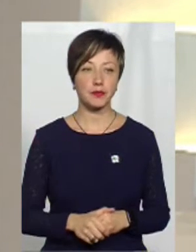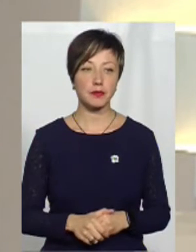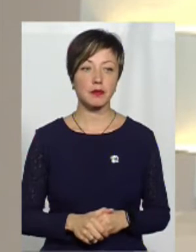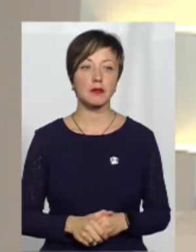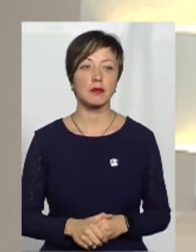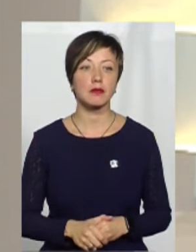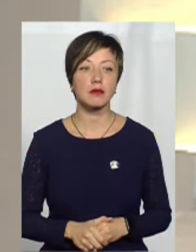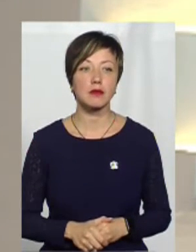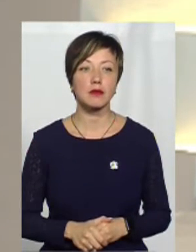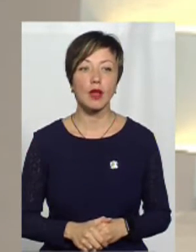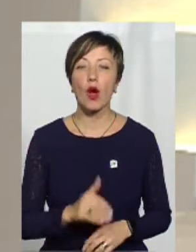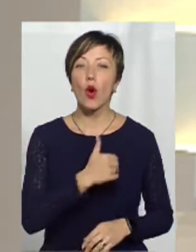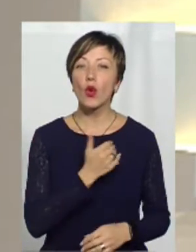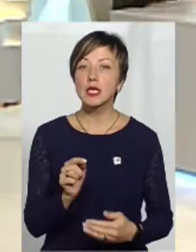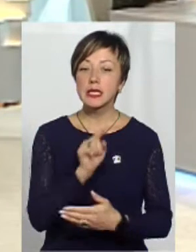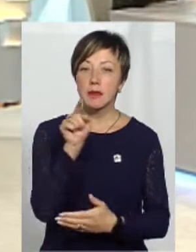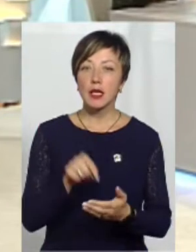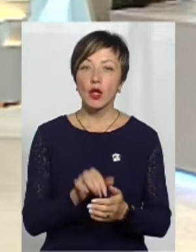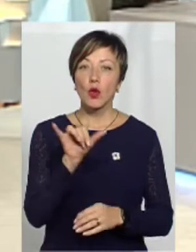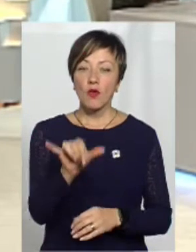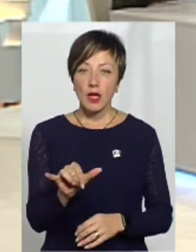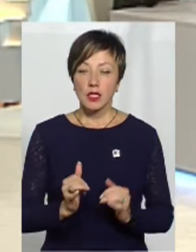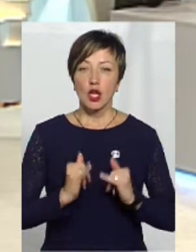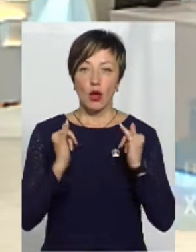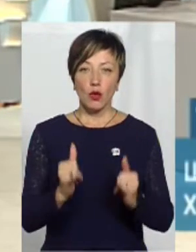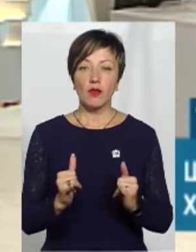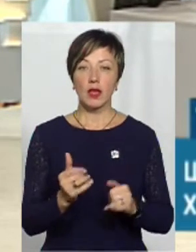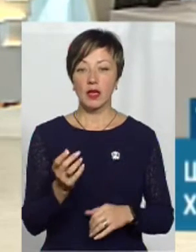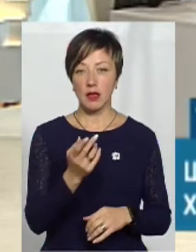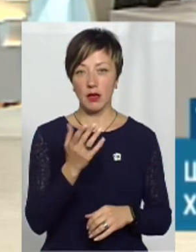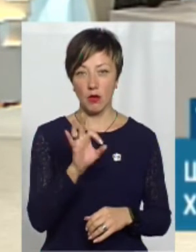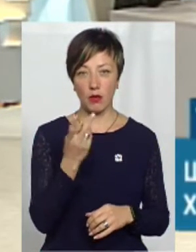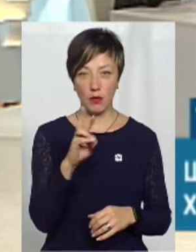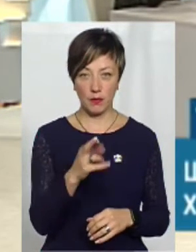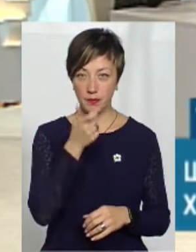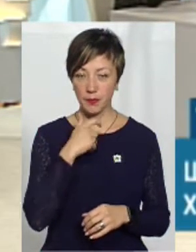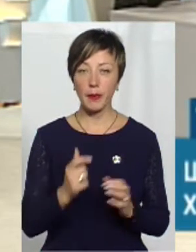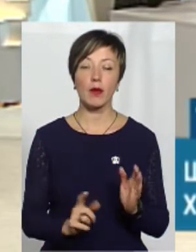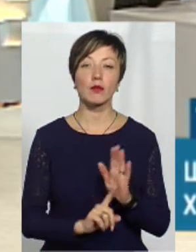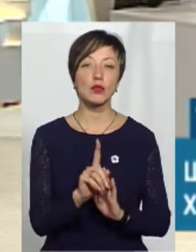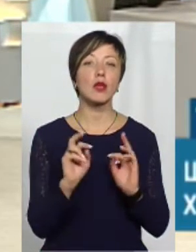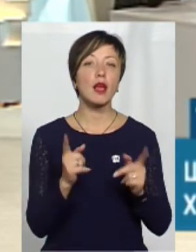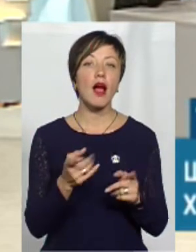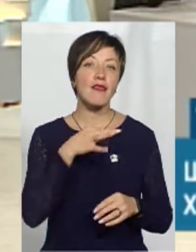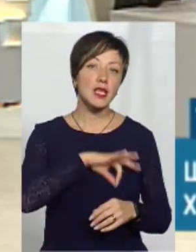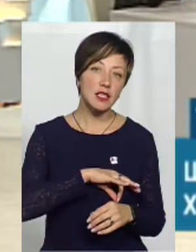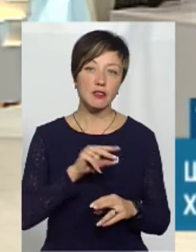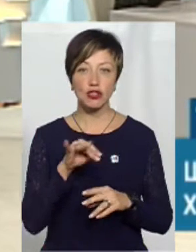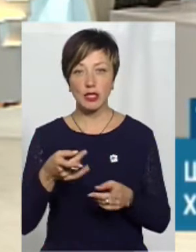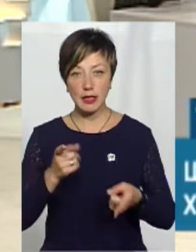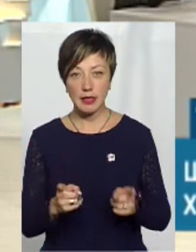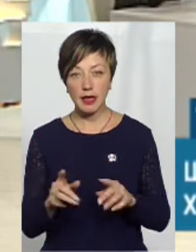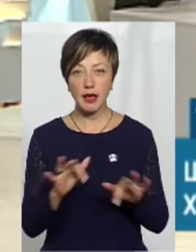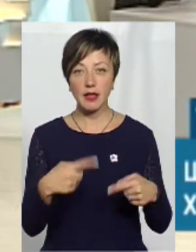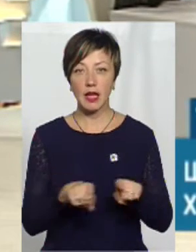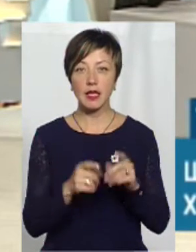Денисов. Хочу запитати вас, шановні, напевно, з вас, пані Ольго, почну. Як вважаєте, наскільки ефективні чи дієві